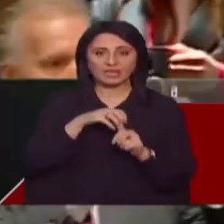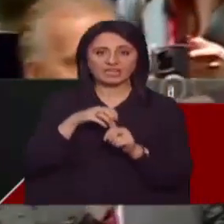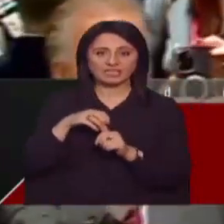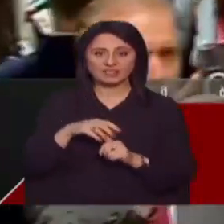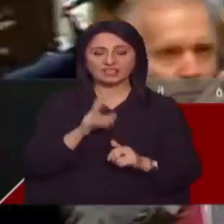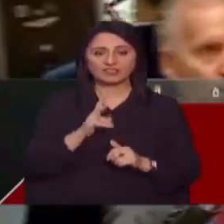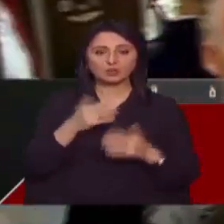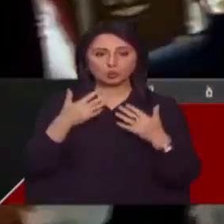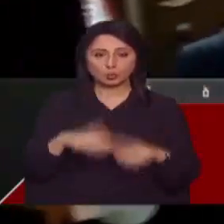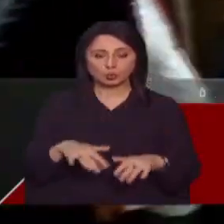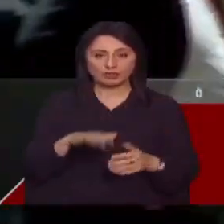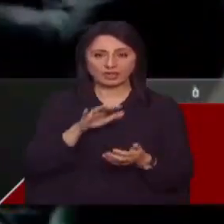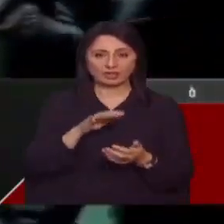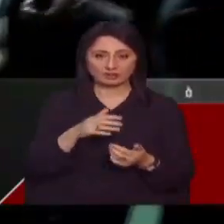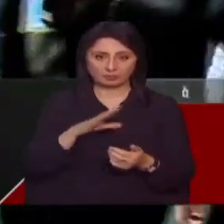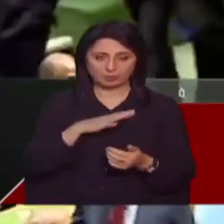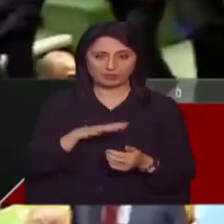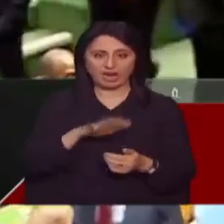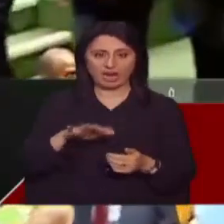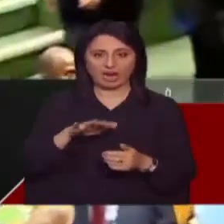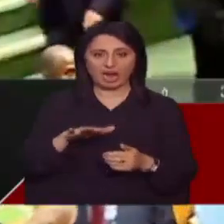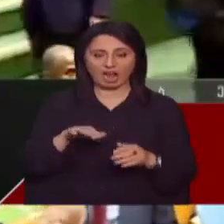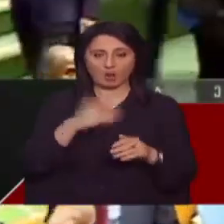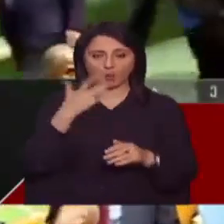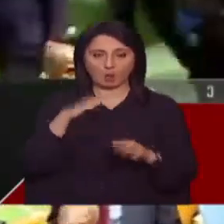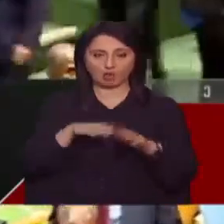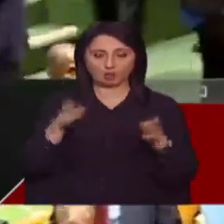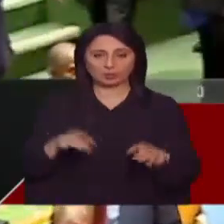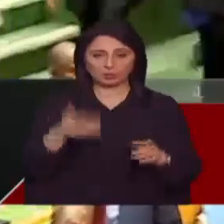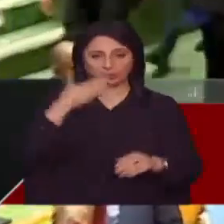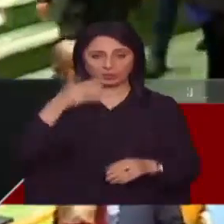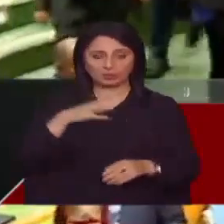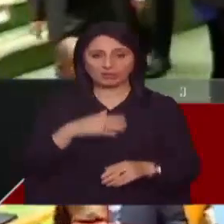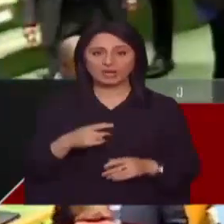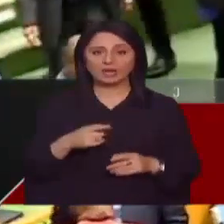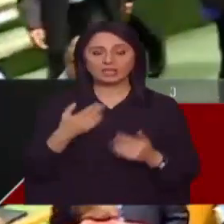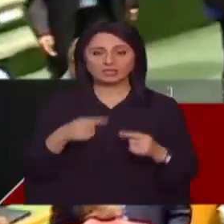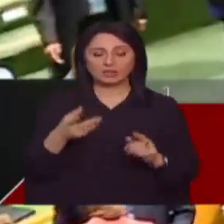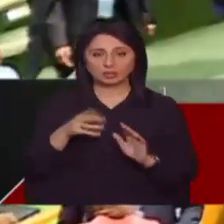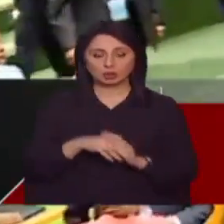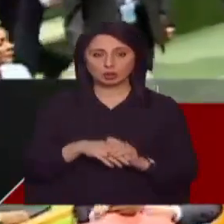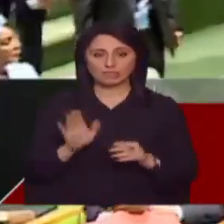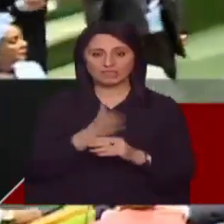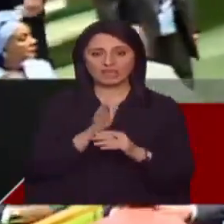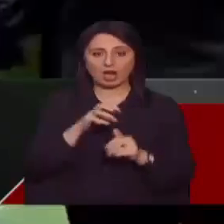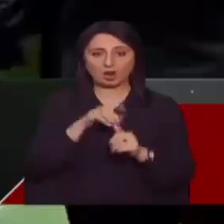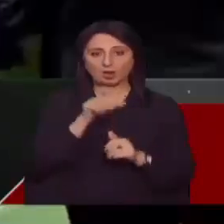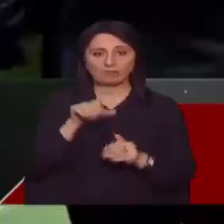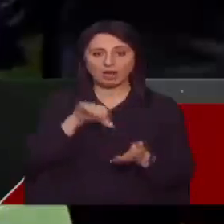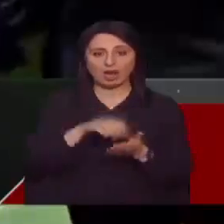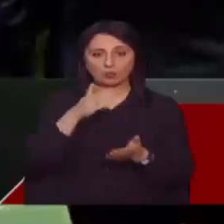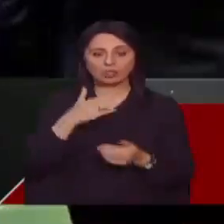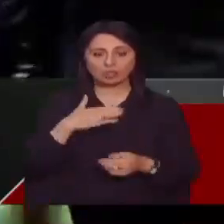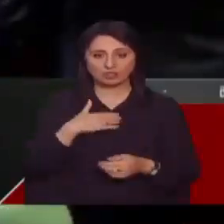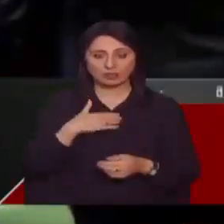ერებისთვის, რომლებმაც უკვე დაიკავეს გაეროს უმაღლესი პოლიტიკური ტრიბუნა. Სხვათა შორის ცალკეული ლიდერების გამოსვლაში